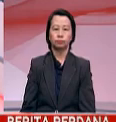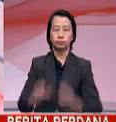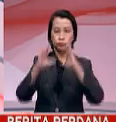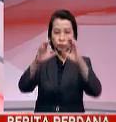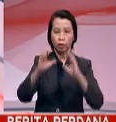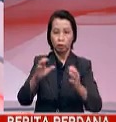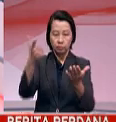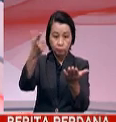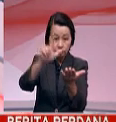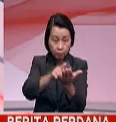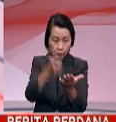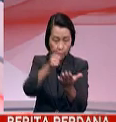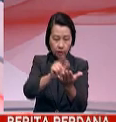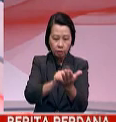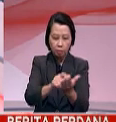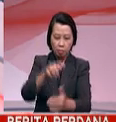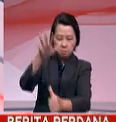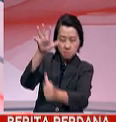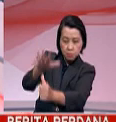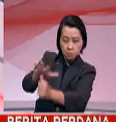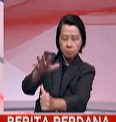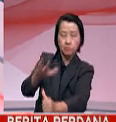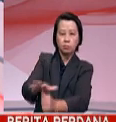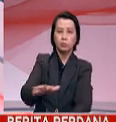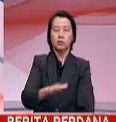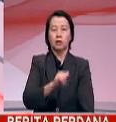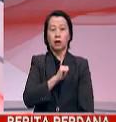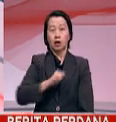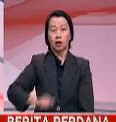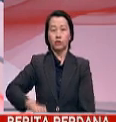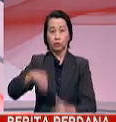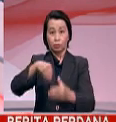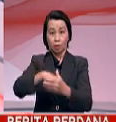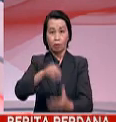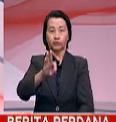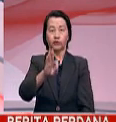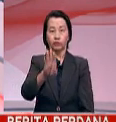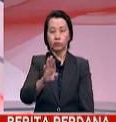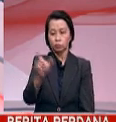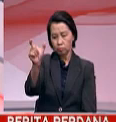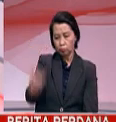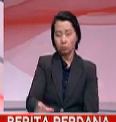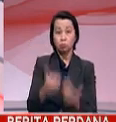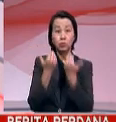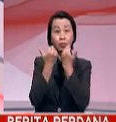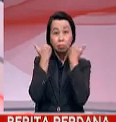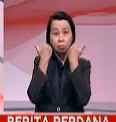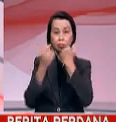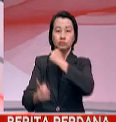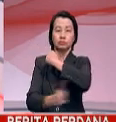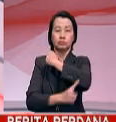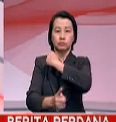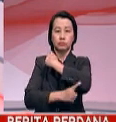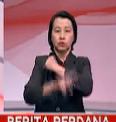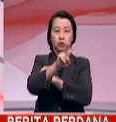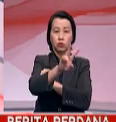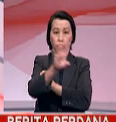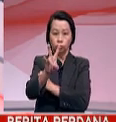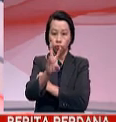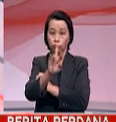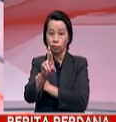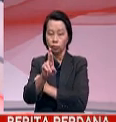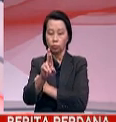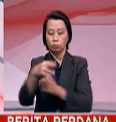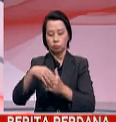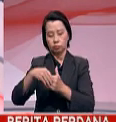Gara-gara memuat naik komen menghina Yang di-Pertuan Agong di laman Facebook, seorang penganggur didenda RM27,000